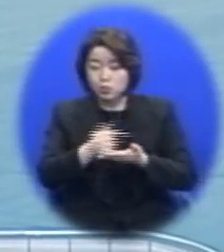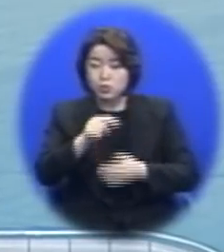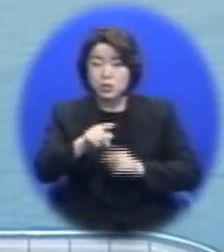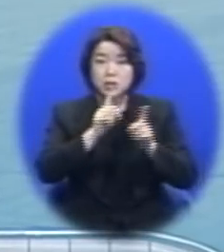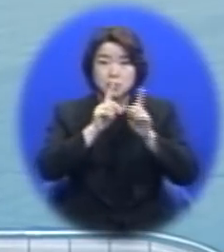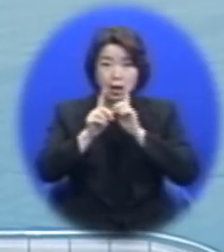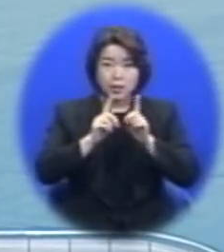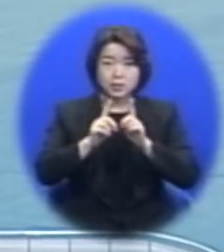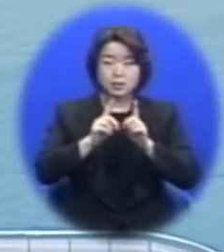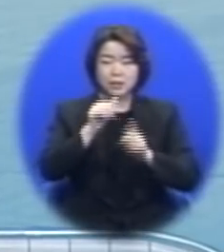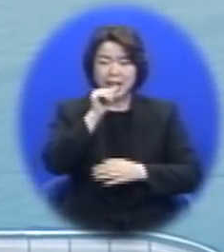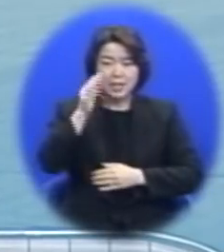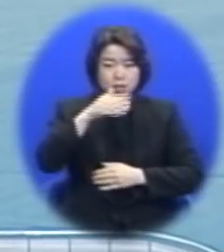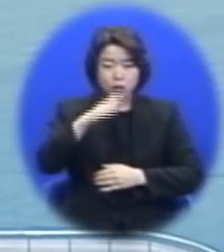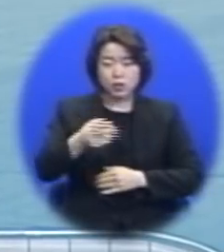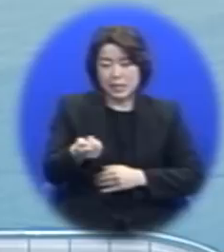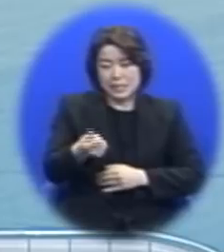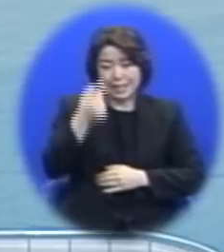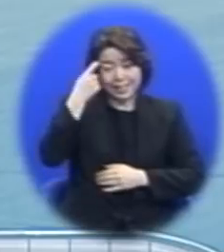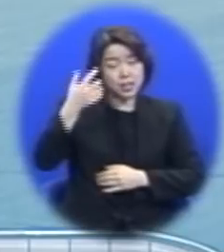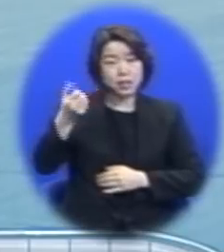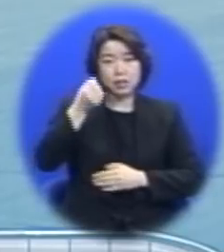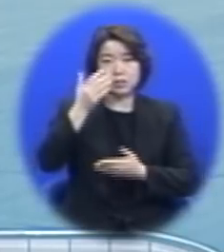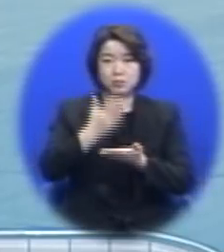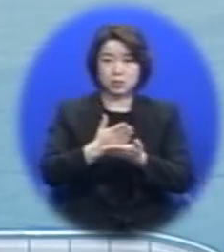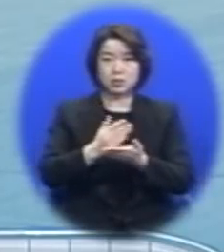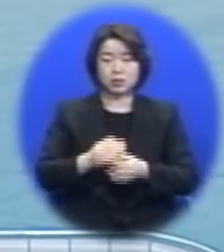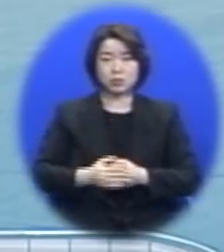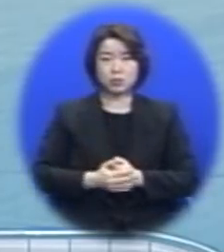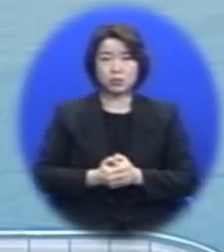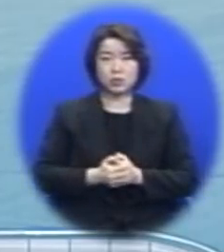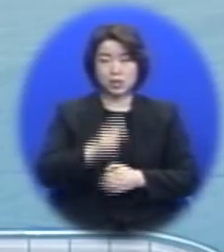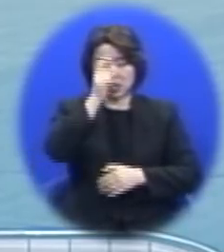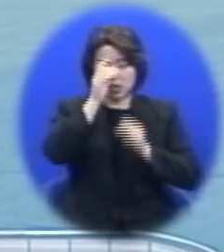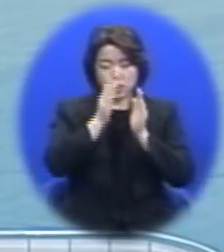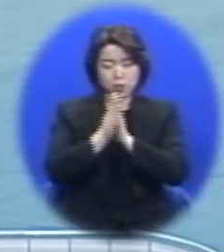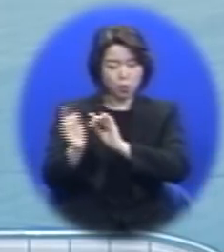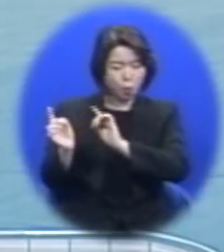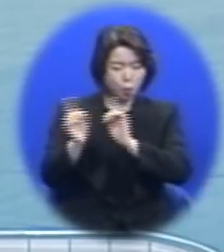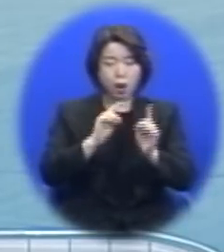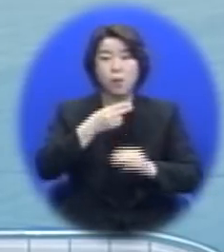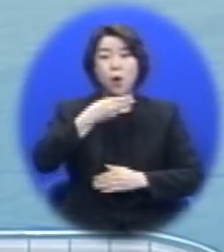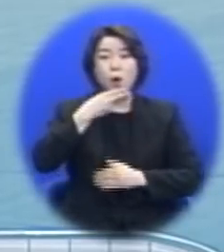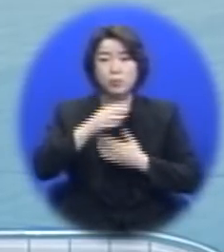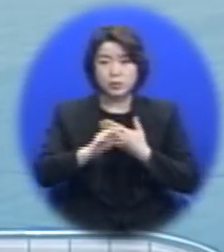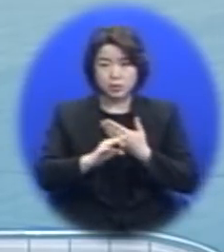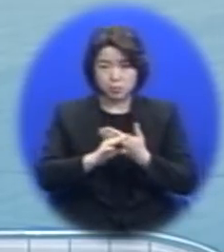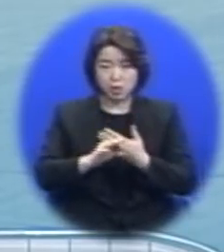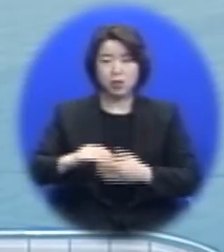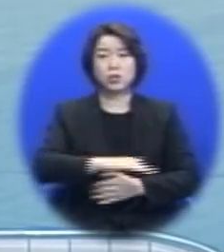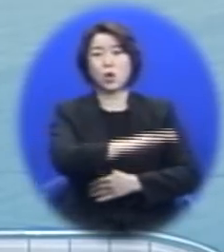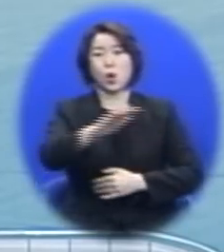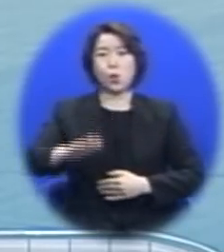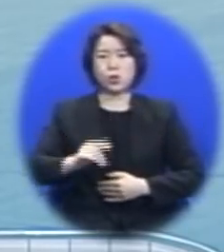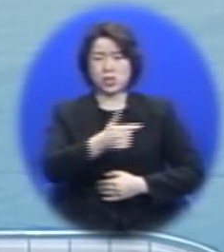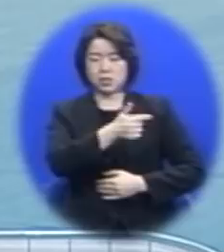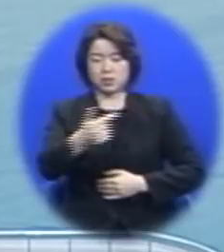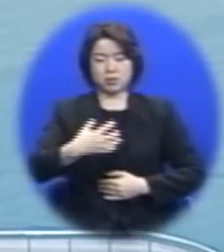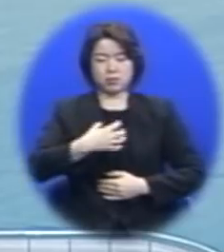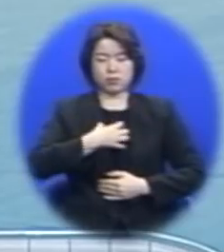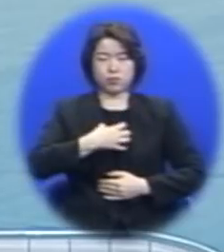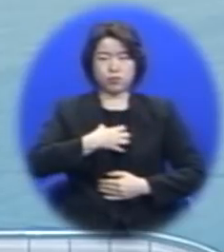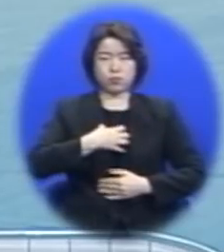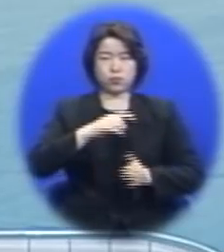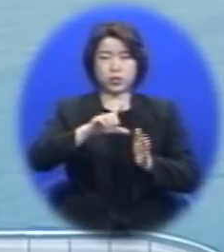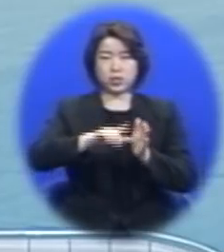절대로 작게 여기시면 안 됩니다. 기도가 회복되지 않으면 우리는 큰 위기 가운데 있는